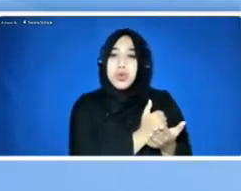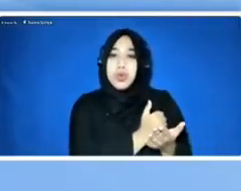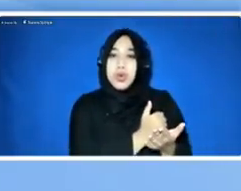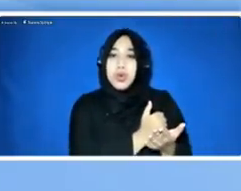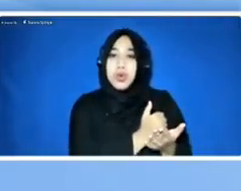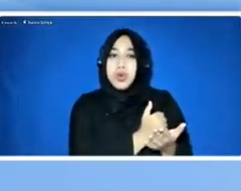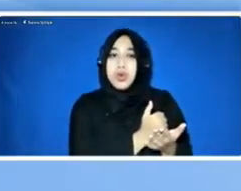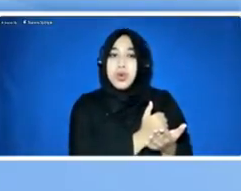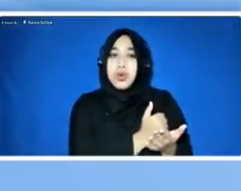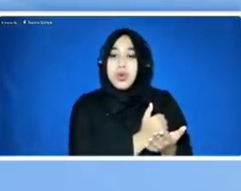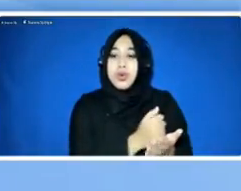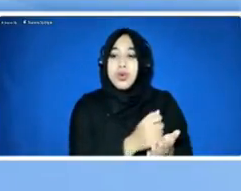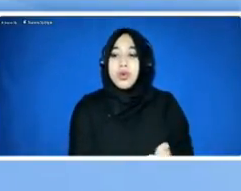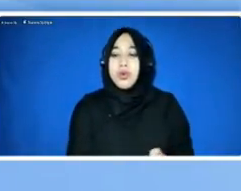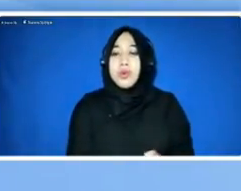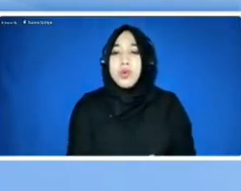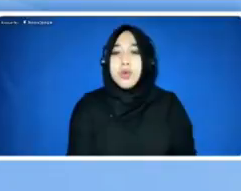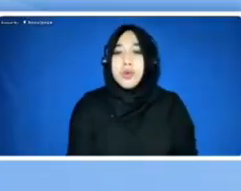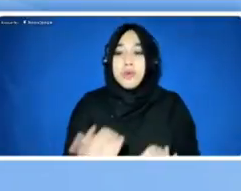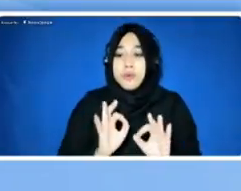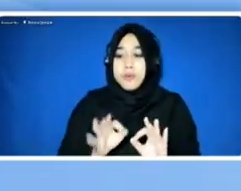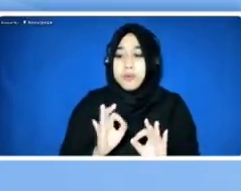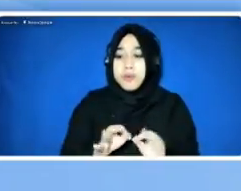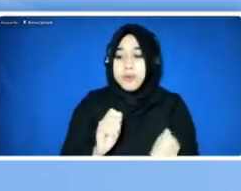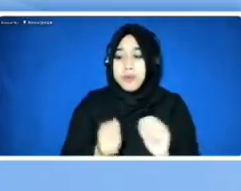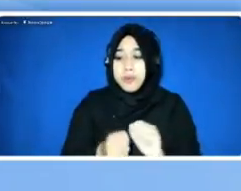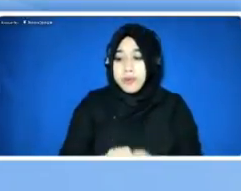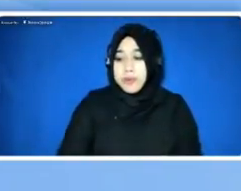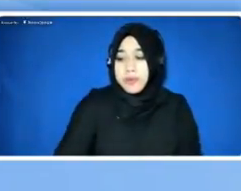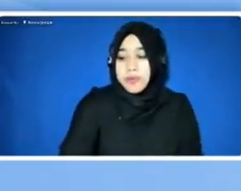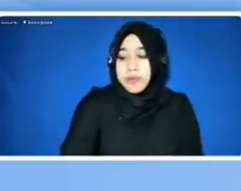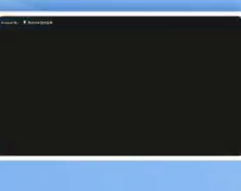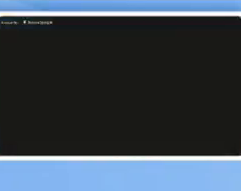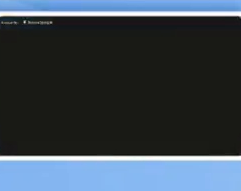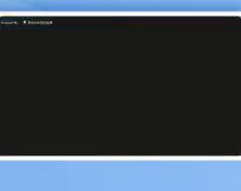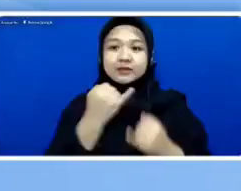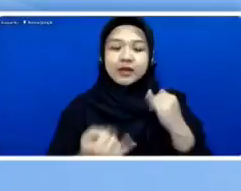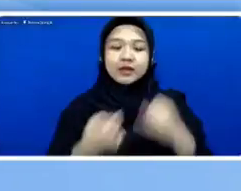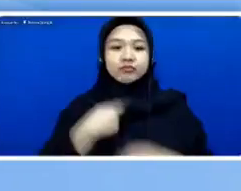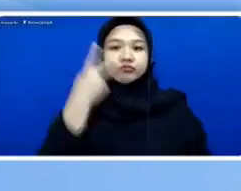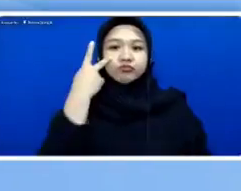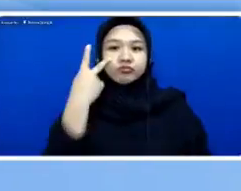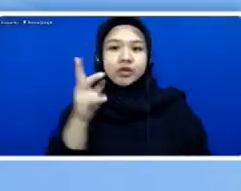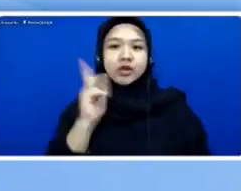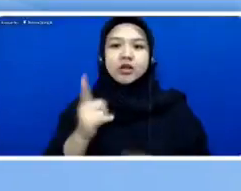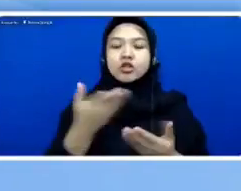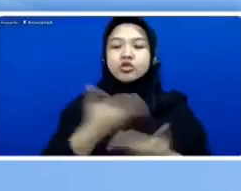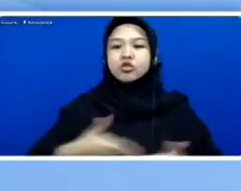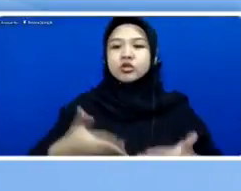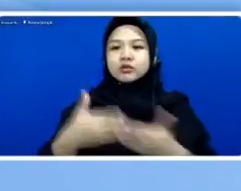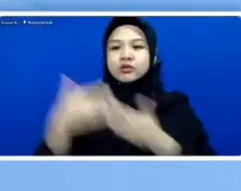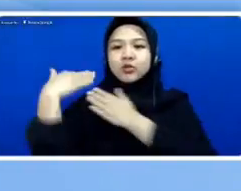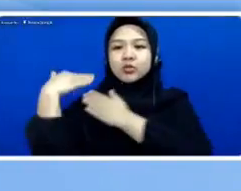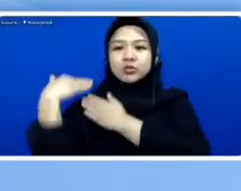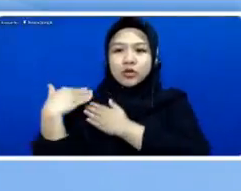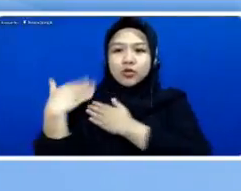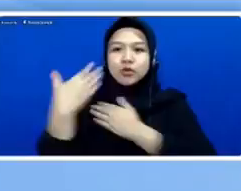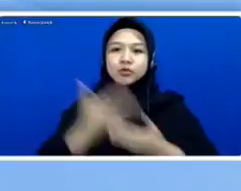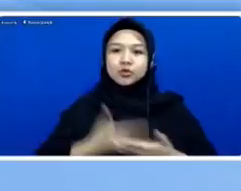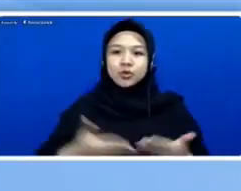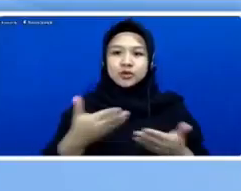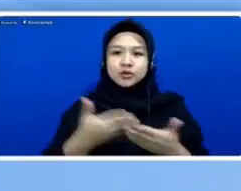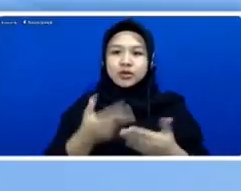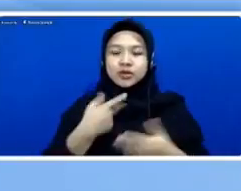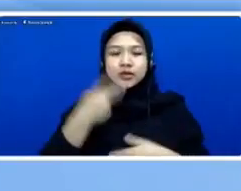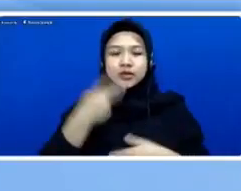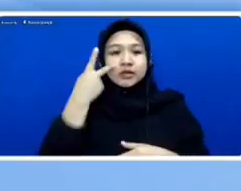menentukan keberhasilan dari kontak tracing. Dan terakhir itu saya cross check dengan social responsibility. Jadi kita cross